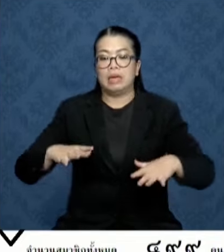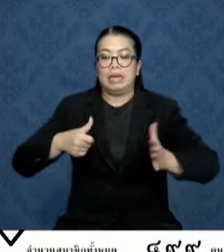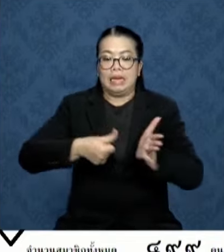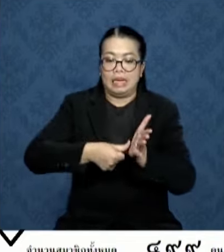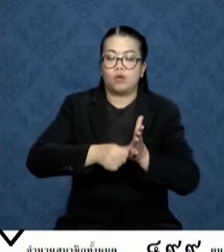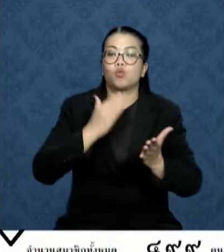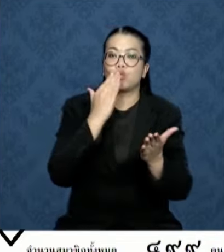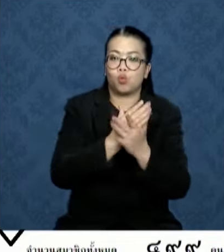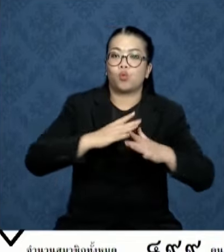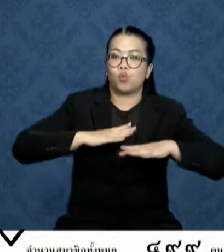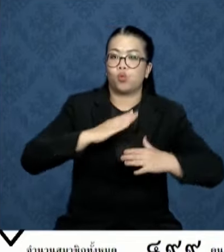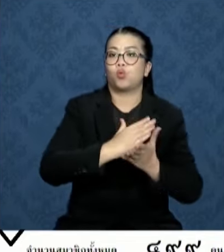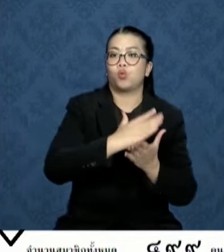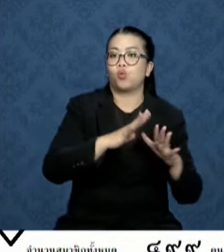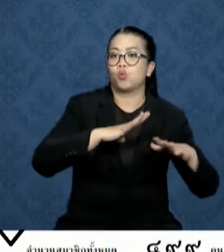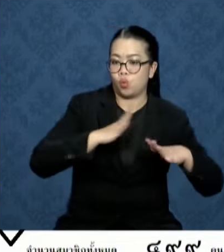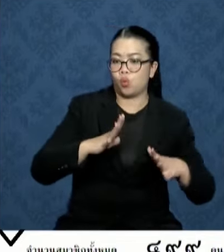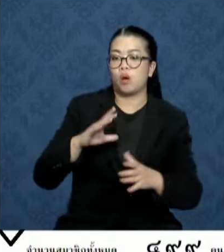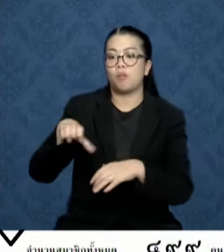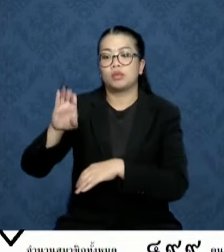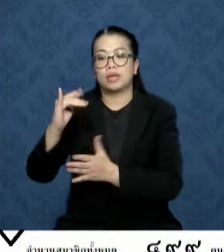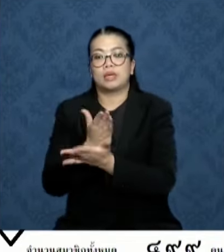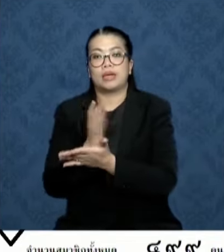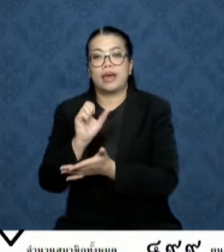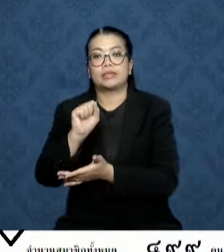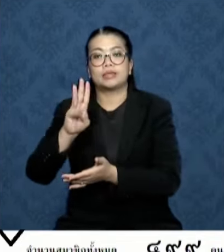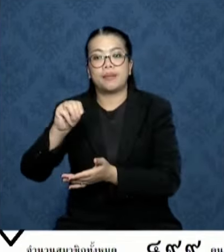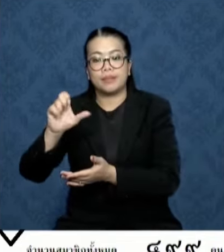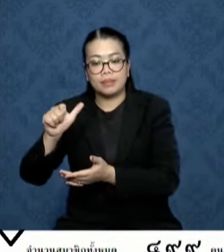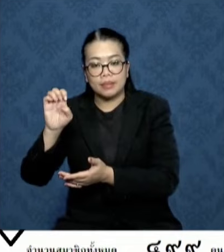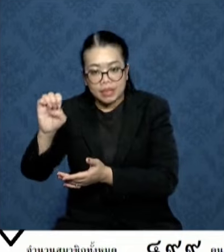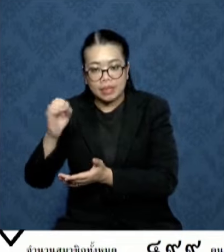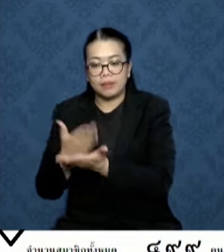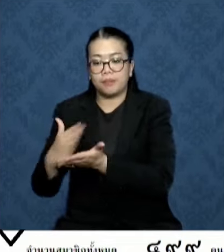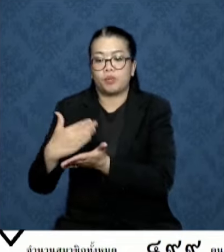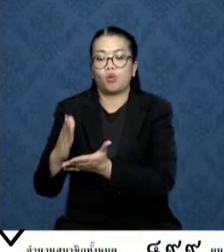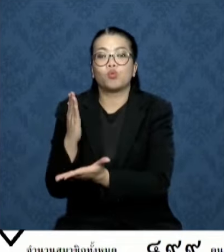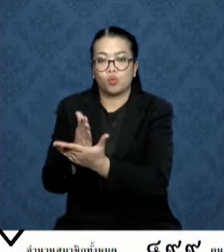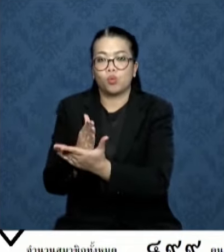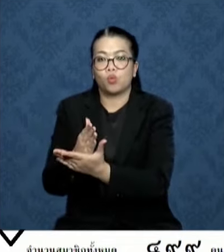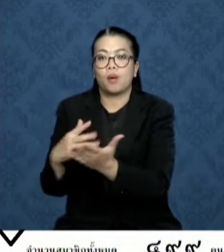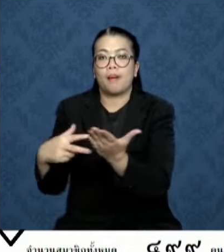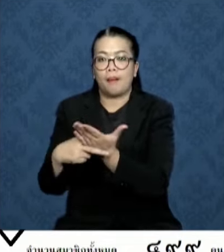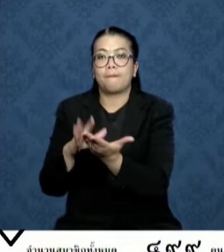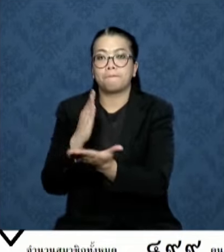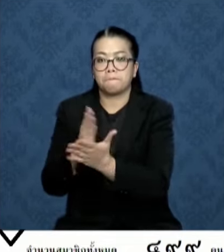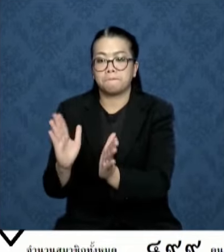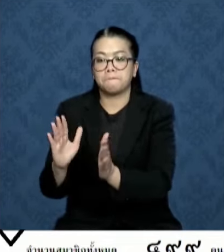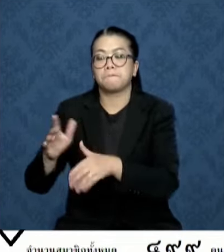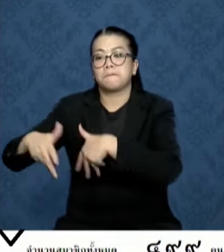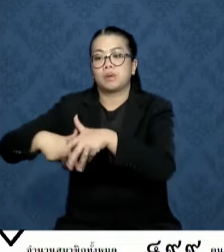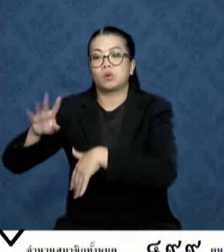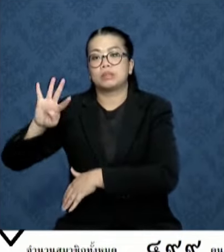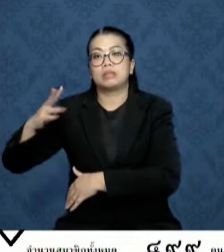ีSME 24,700ายได้รัการประคองหนีประชาชน 47,000 ลาย